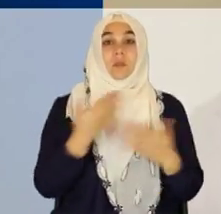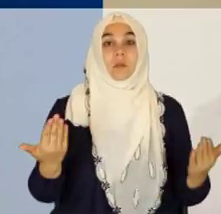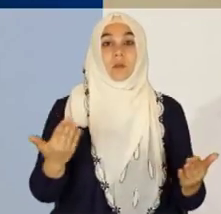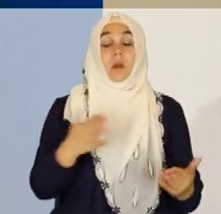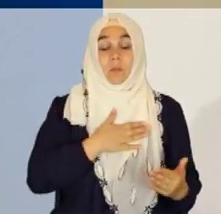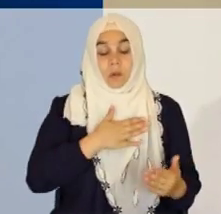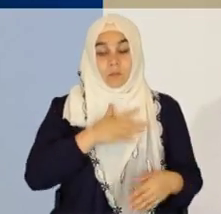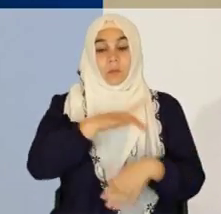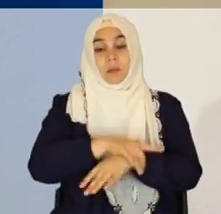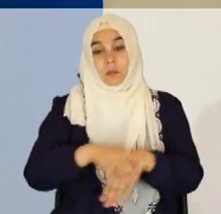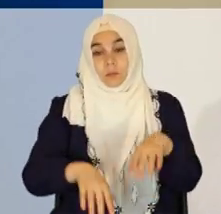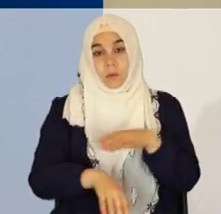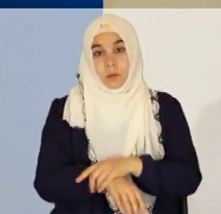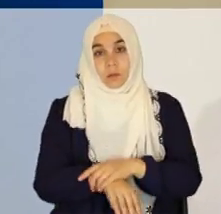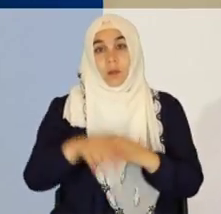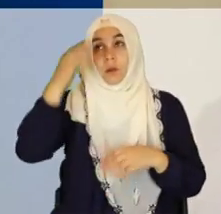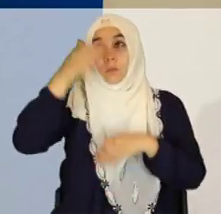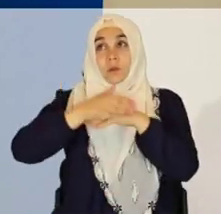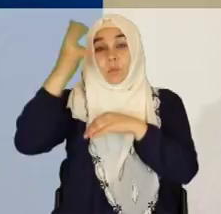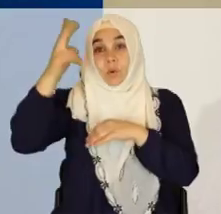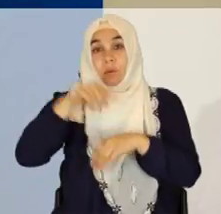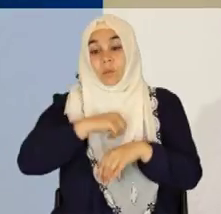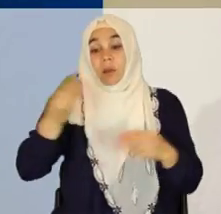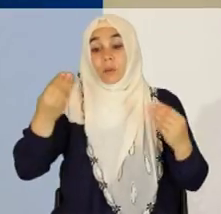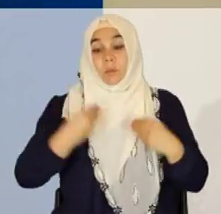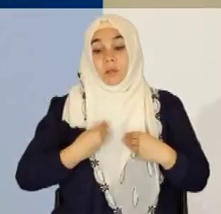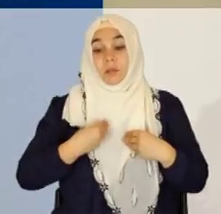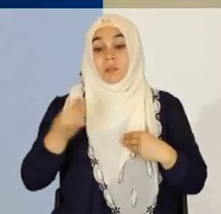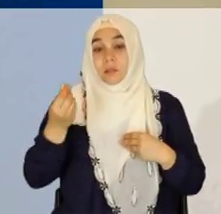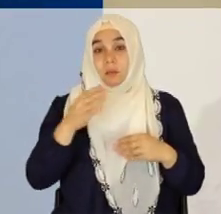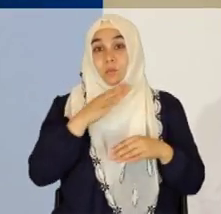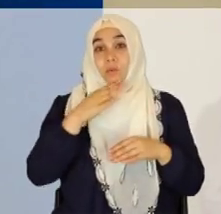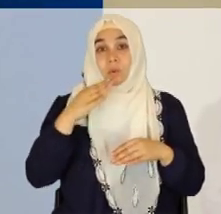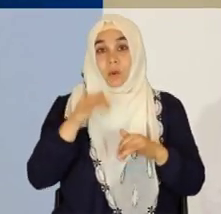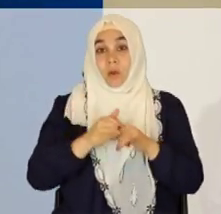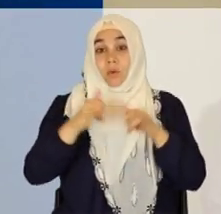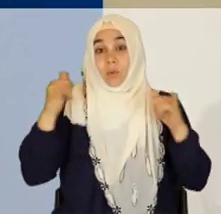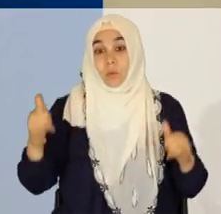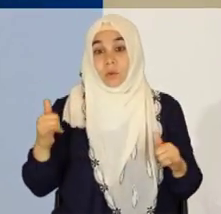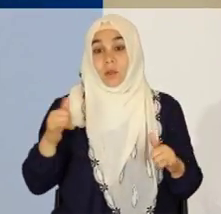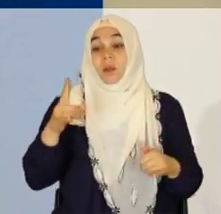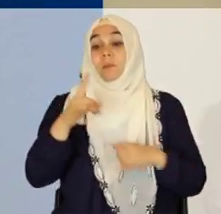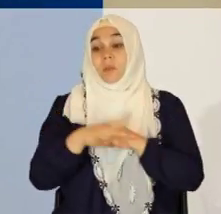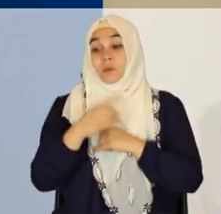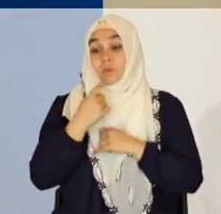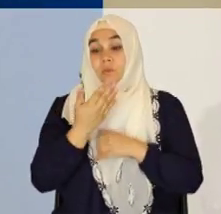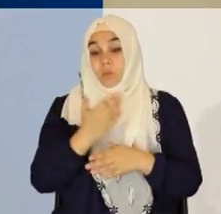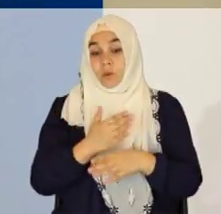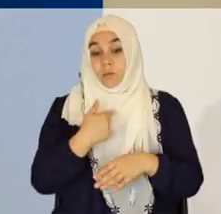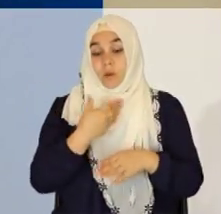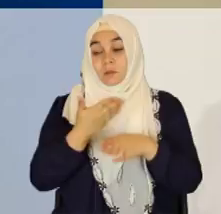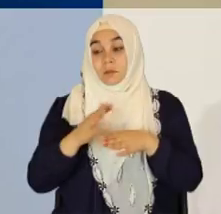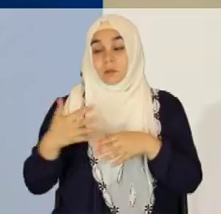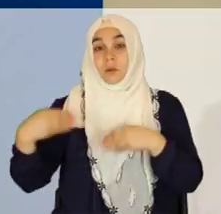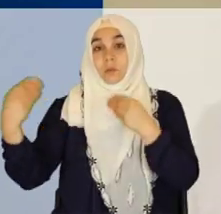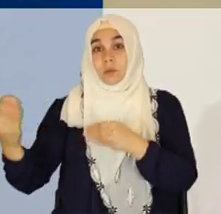Men bandaman, Xudo menga mol berdi, molim ko'payib, ichiga kambag'alning haqqi qo'shilib qoldi, shuni egasiga olib